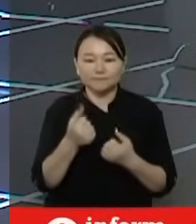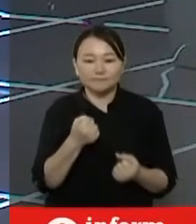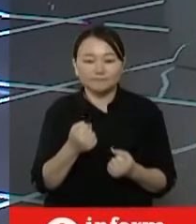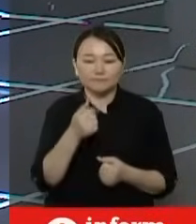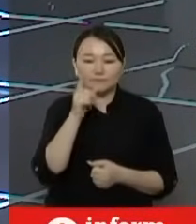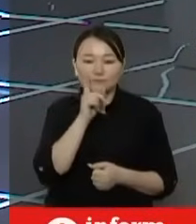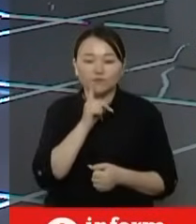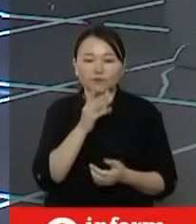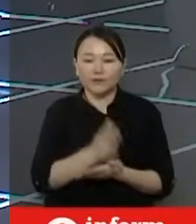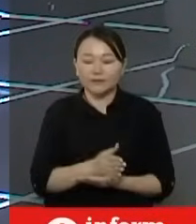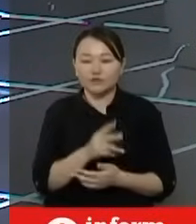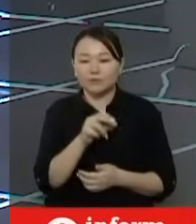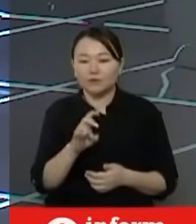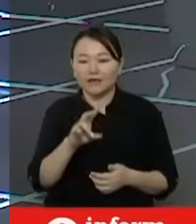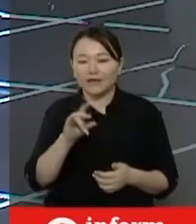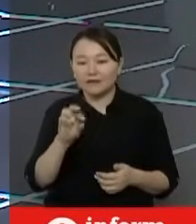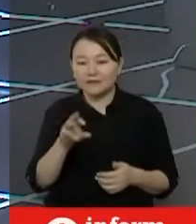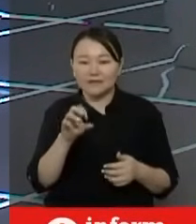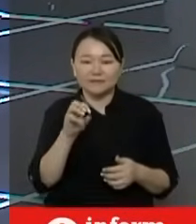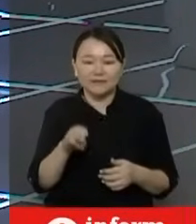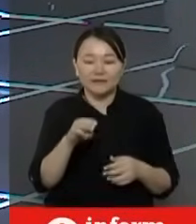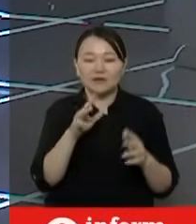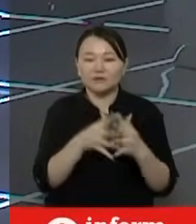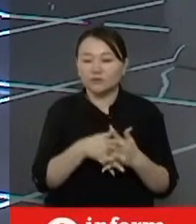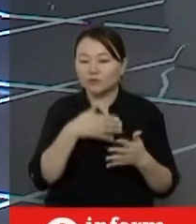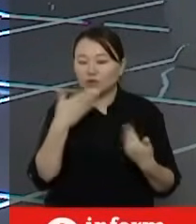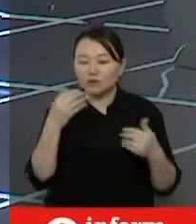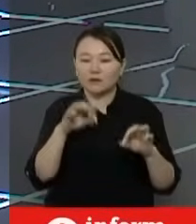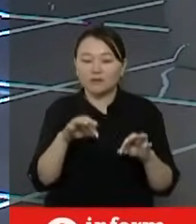и насыщенным вкусом. «Чемпион Кения Сансет» не содержит красителей и ароматизаторов.